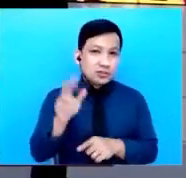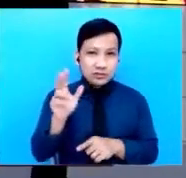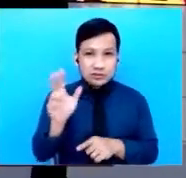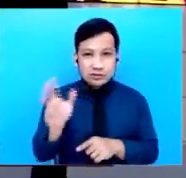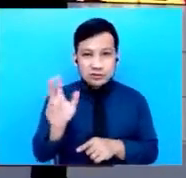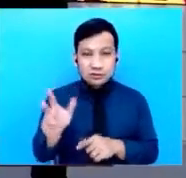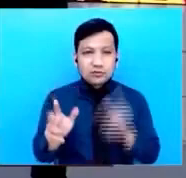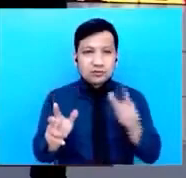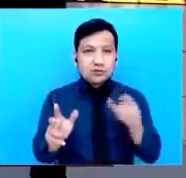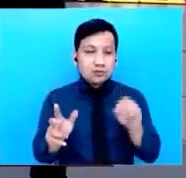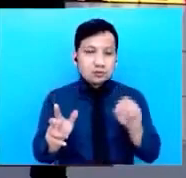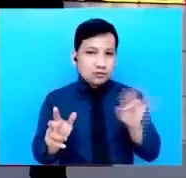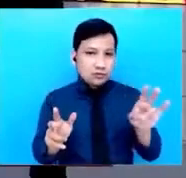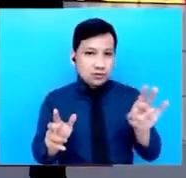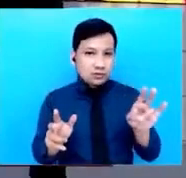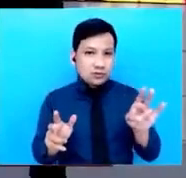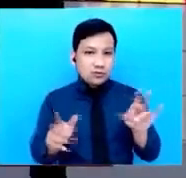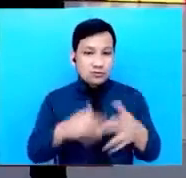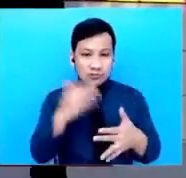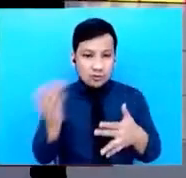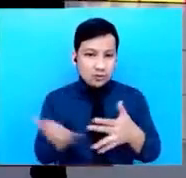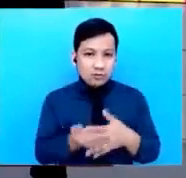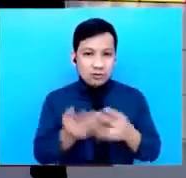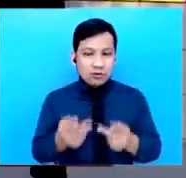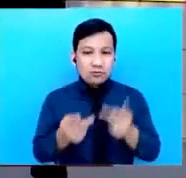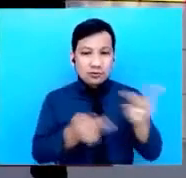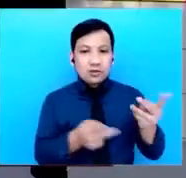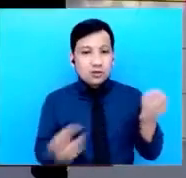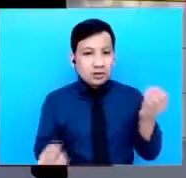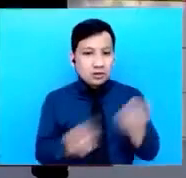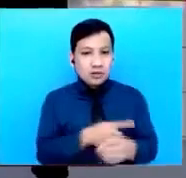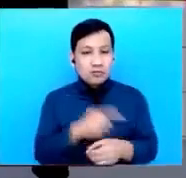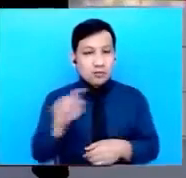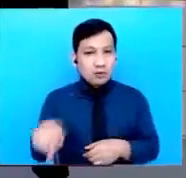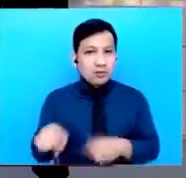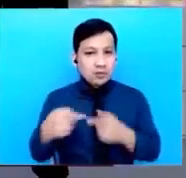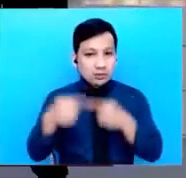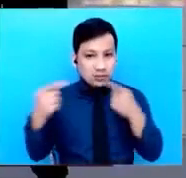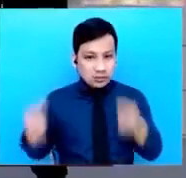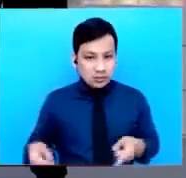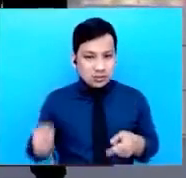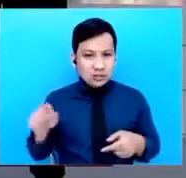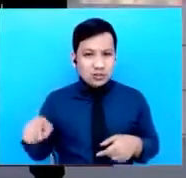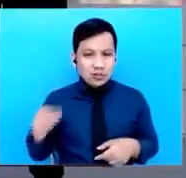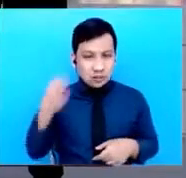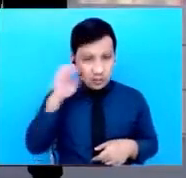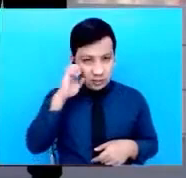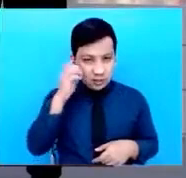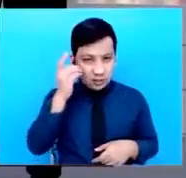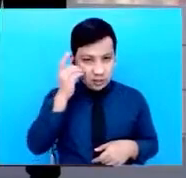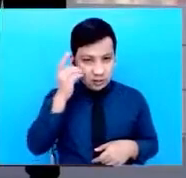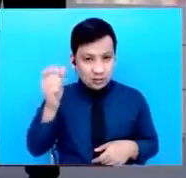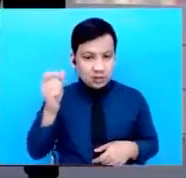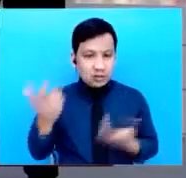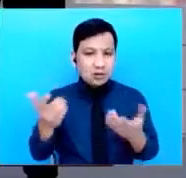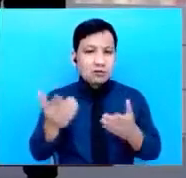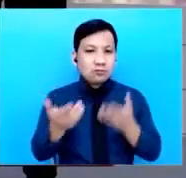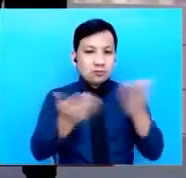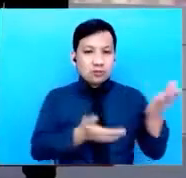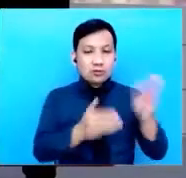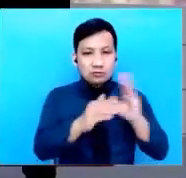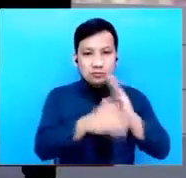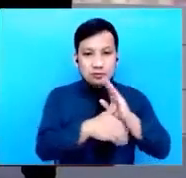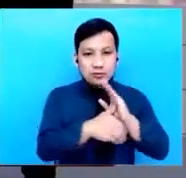2007. Kaya't nag-file ng petition for disqualification ang kanyang kalaban na si Edgar Andanar sa Commission on